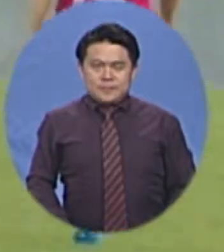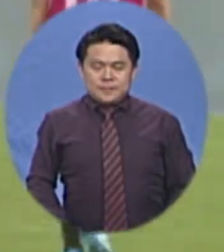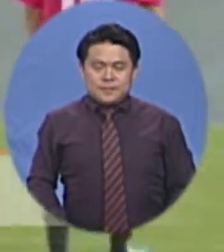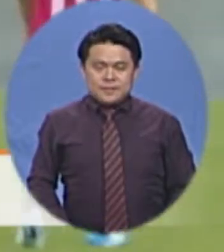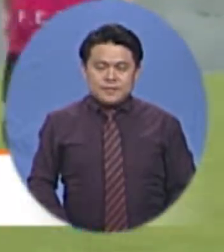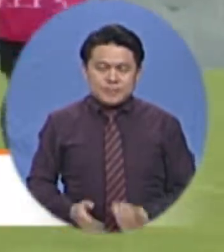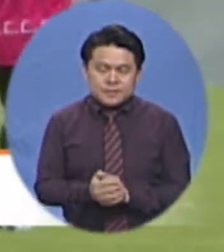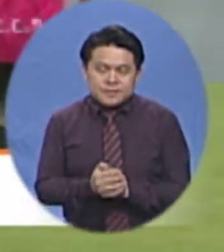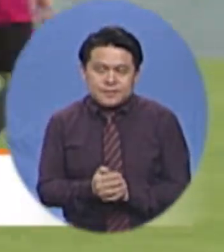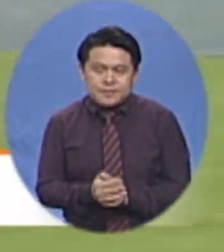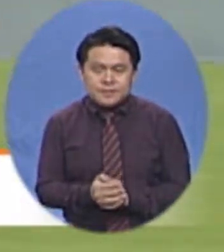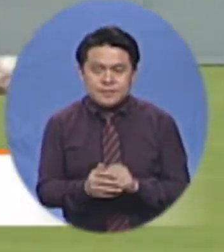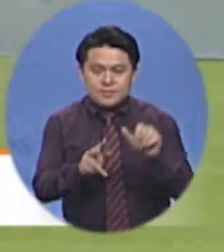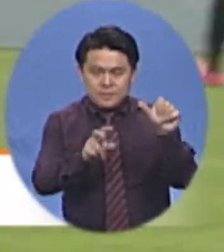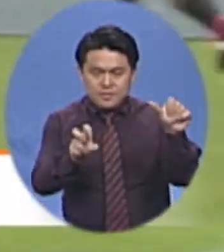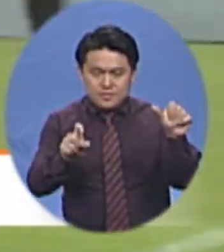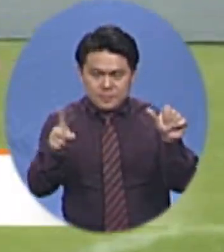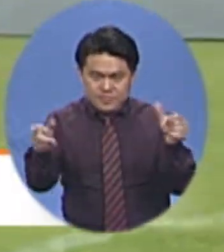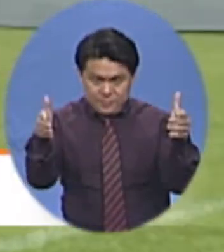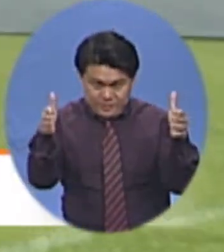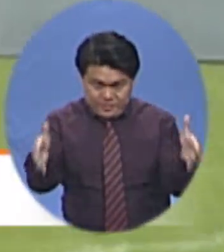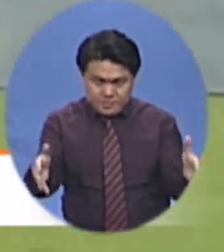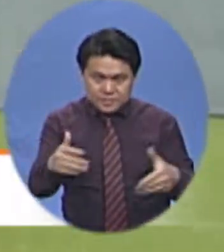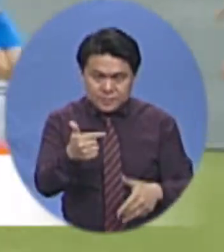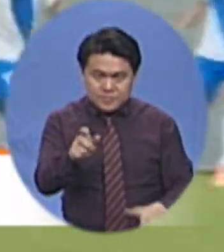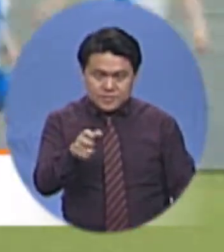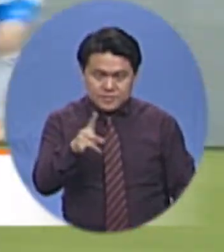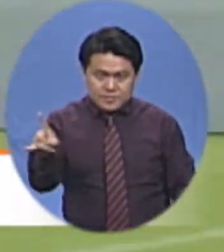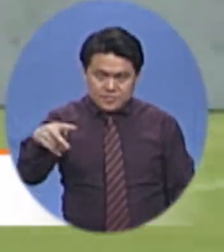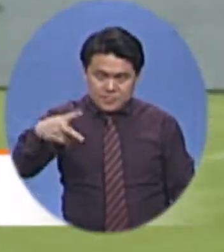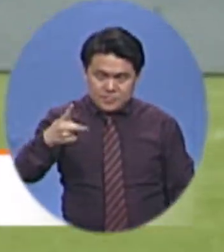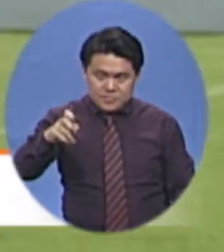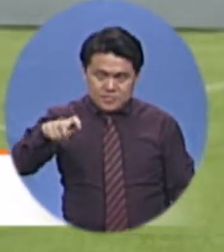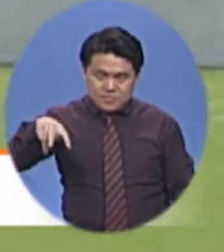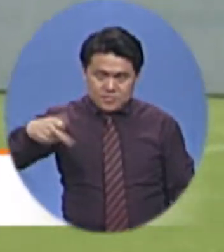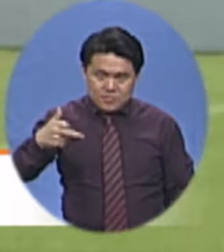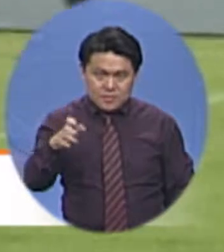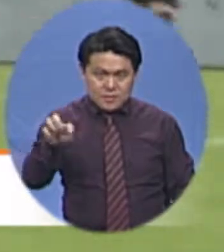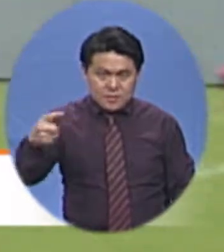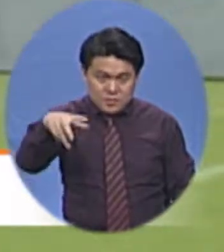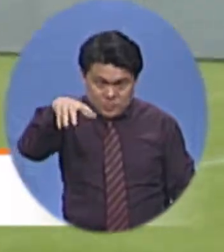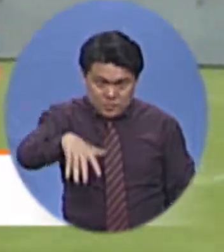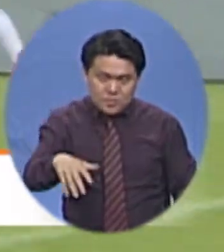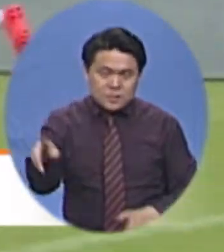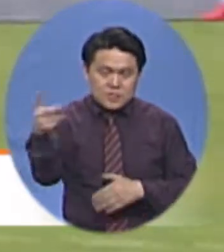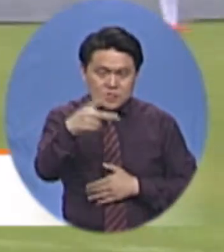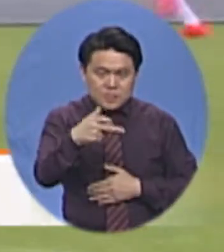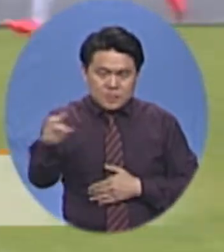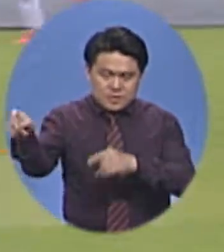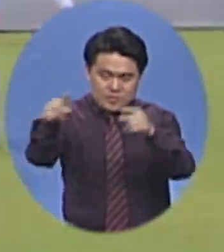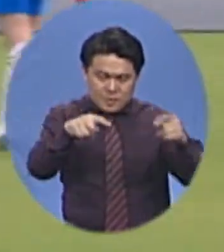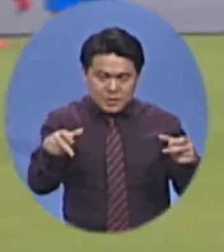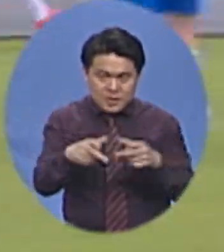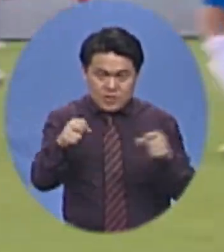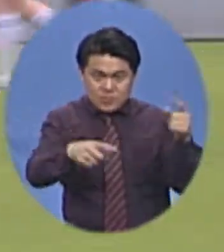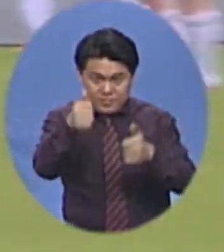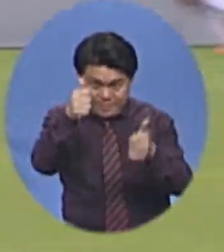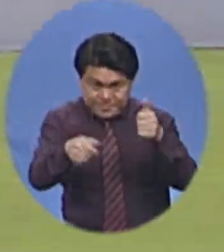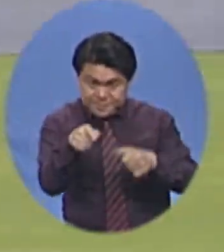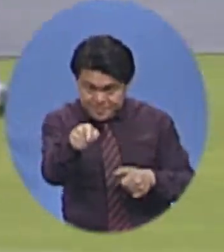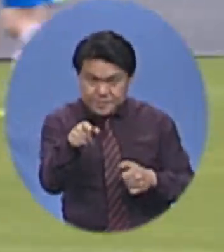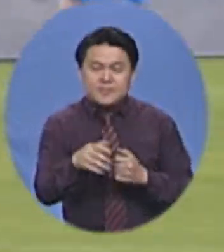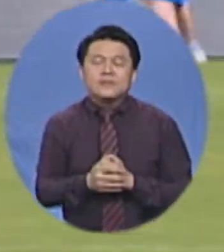지난 20일과 21일 남해 스포츠파크에서 열린 2017 전국 장애인 축구대회 현장의 모습입니다.